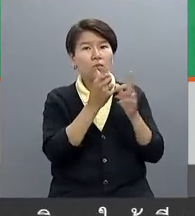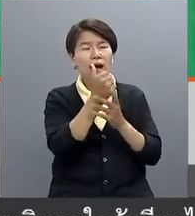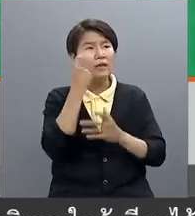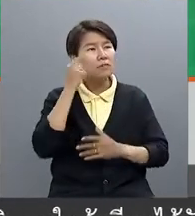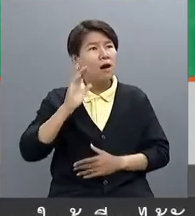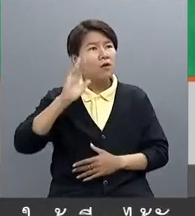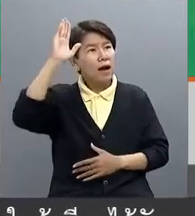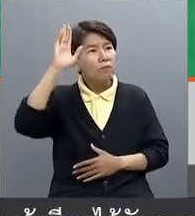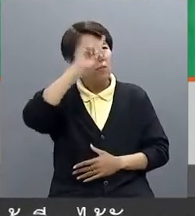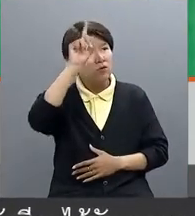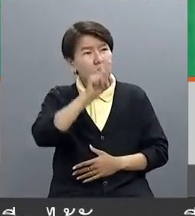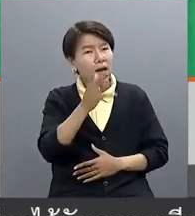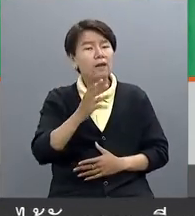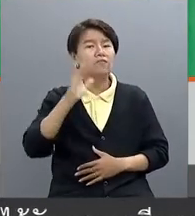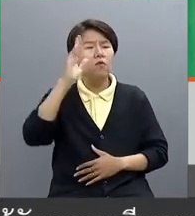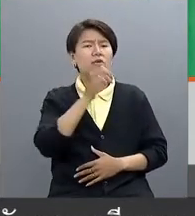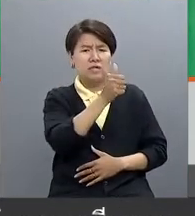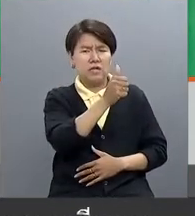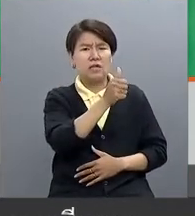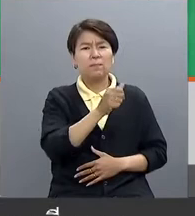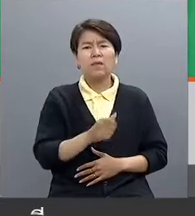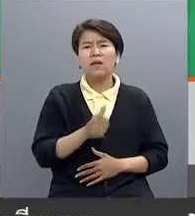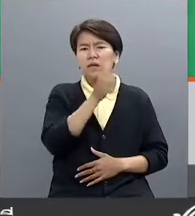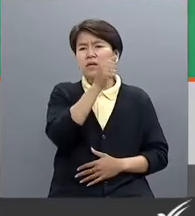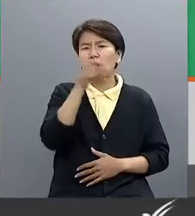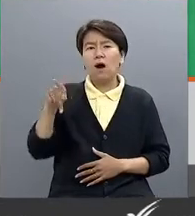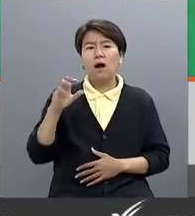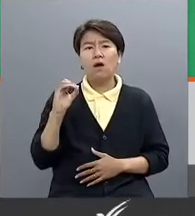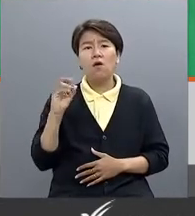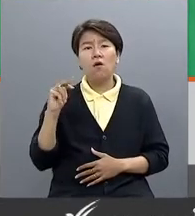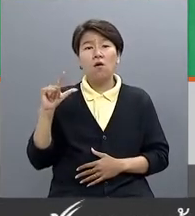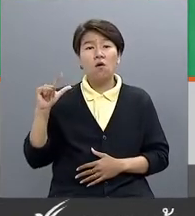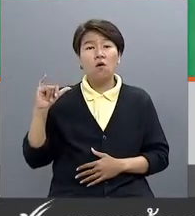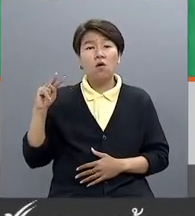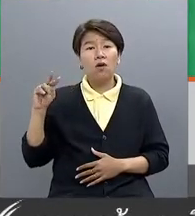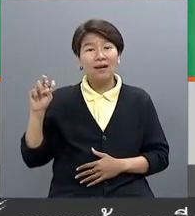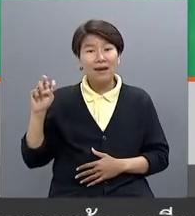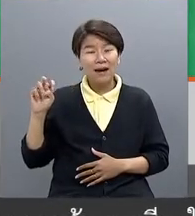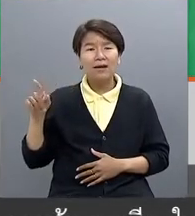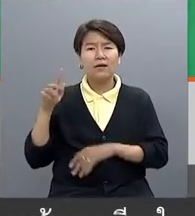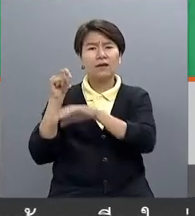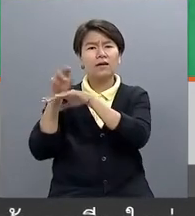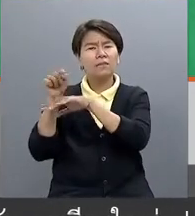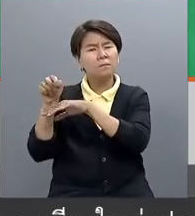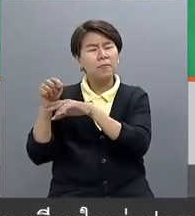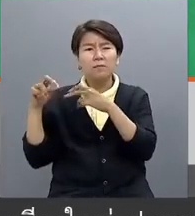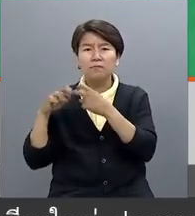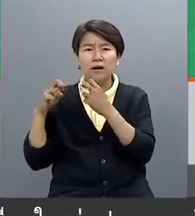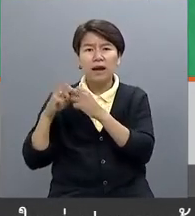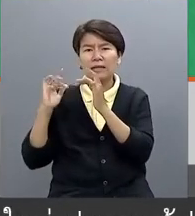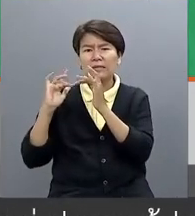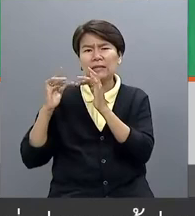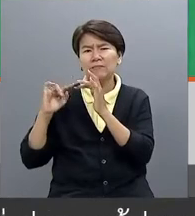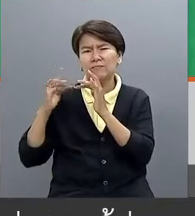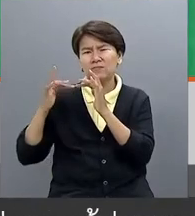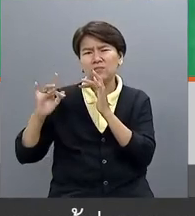ว่าเรียนออนไลน์ค่ะเหมือนออนไลน์บางบ้านก็อาจจะมีปัญหาเกี่ยวกับเรื่องอินเทอร์เน็ตอะไรอย่างเงี้ยค่ะเหมือนบ้านเพื่อนในห้